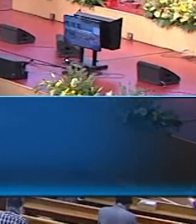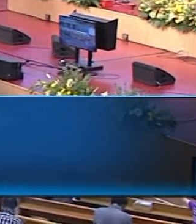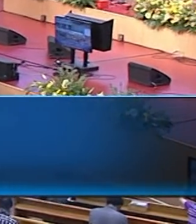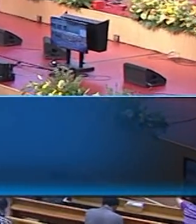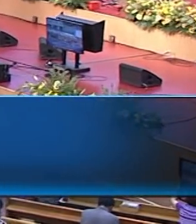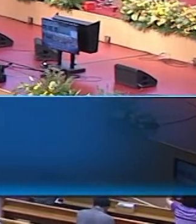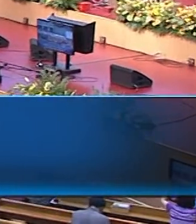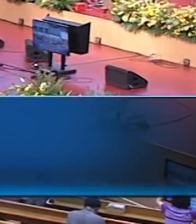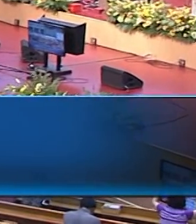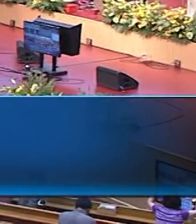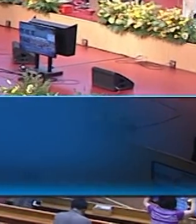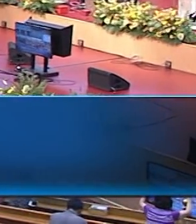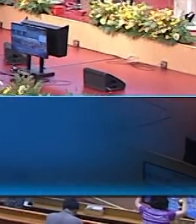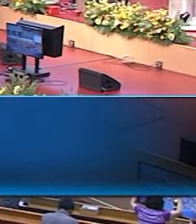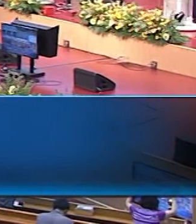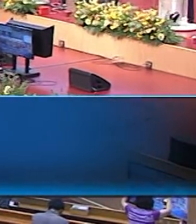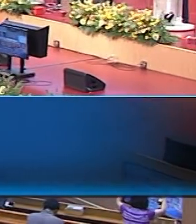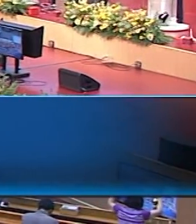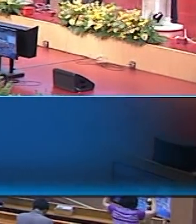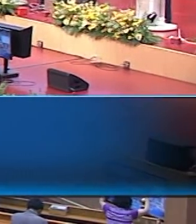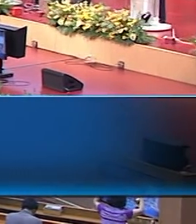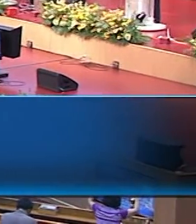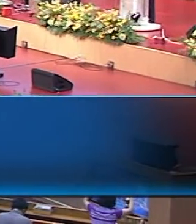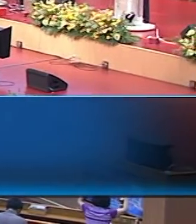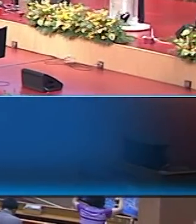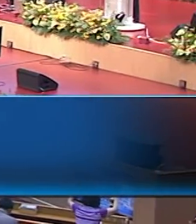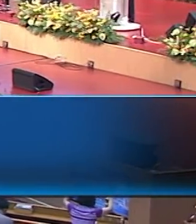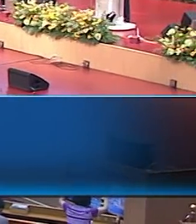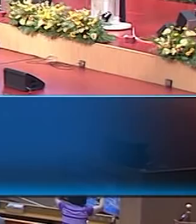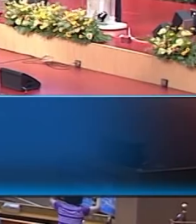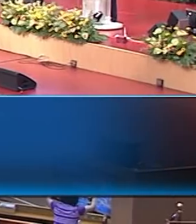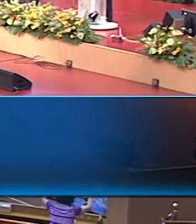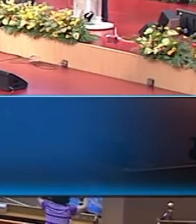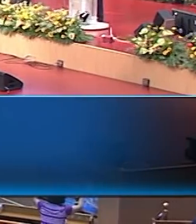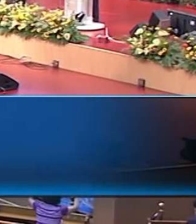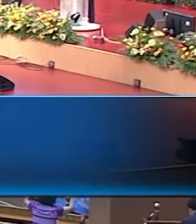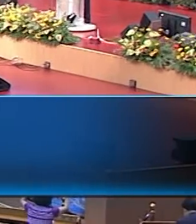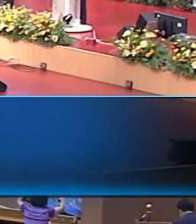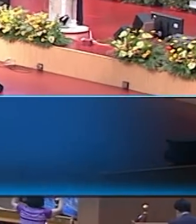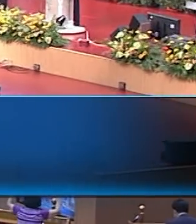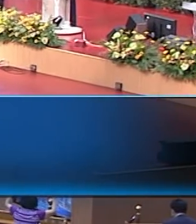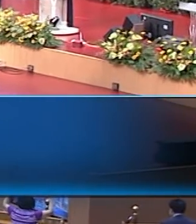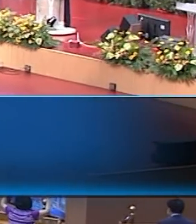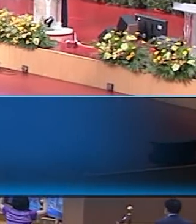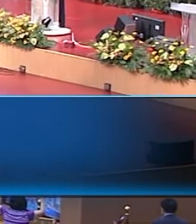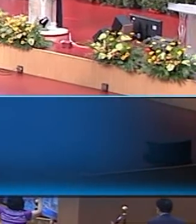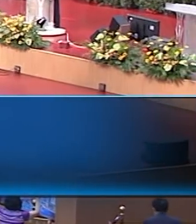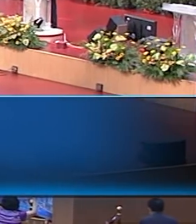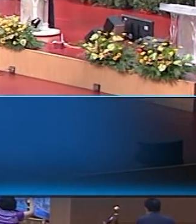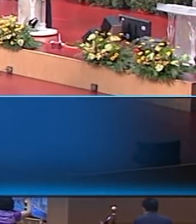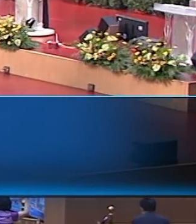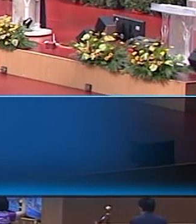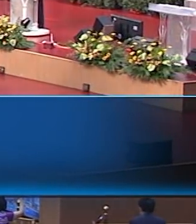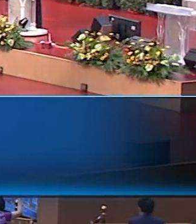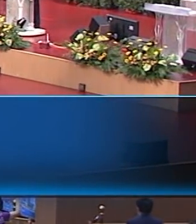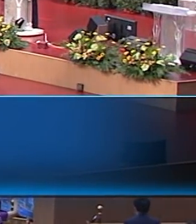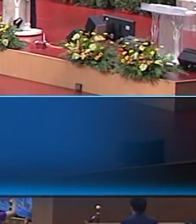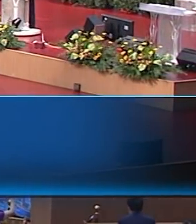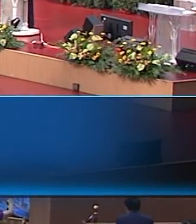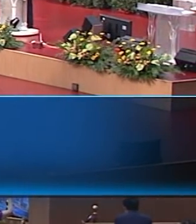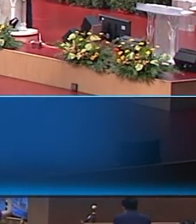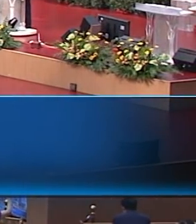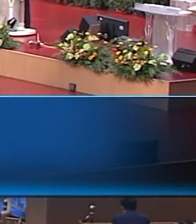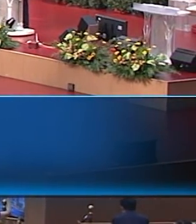붙들어 주셔서 맡겨진 귀한 사명 감당케 하여 주시고 주의 놀란 역사 나타나게 하여 주옵소서. 주의 기적으로 함께 하여 주옵소서.